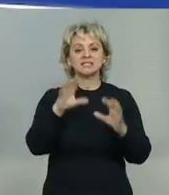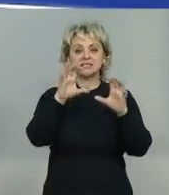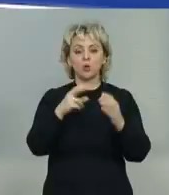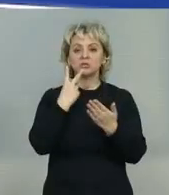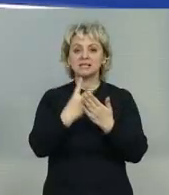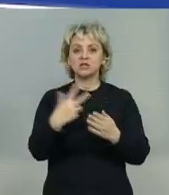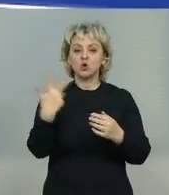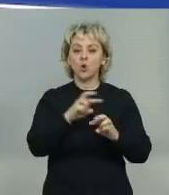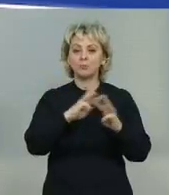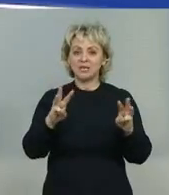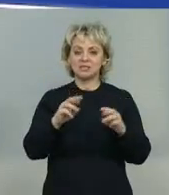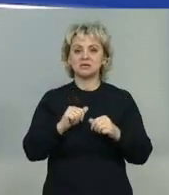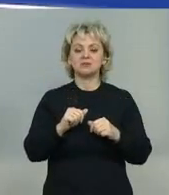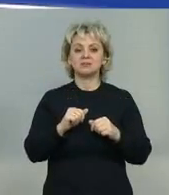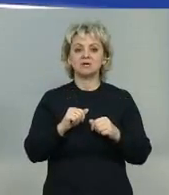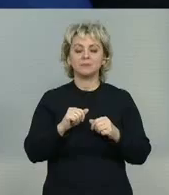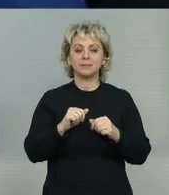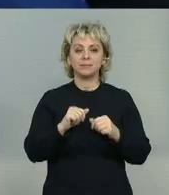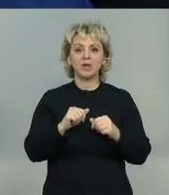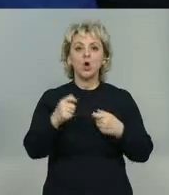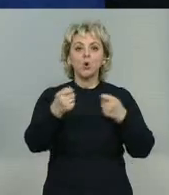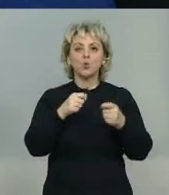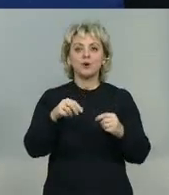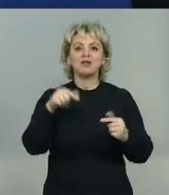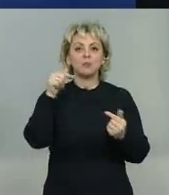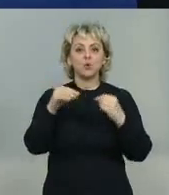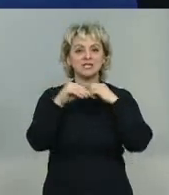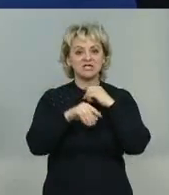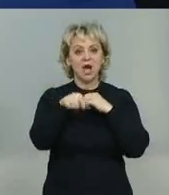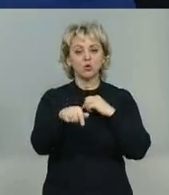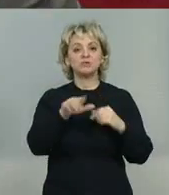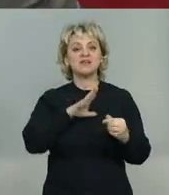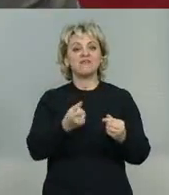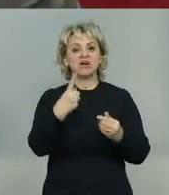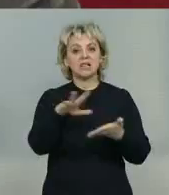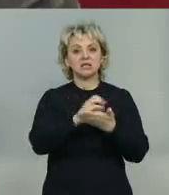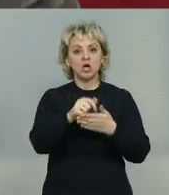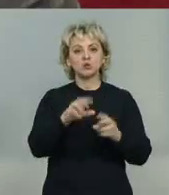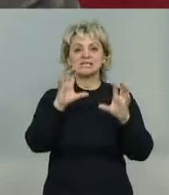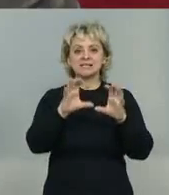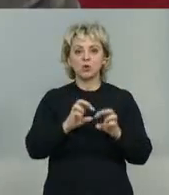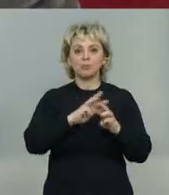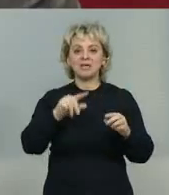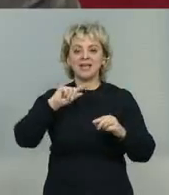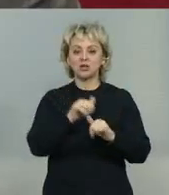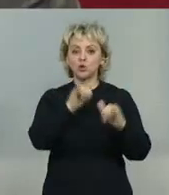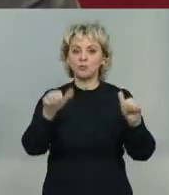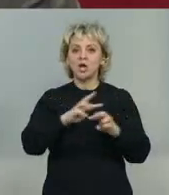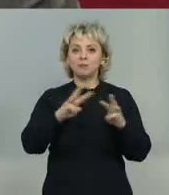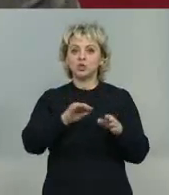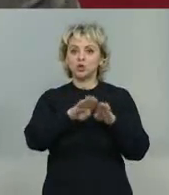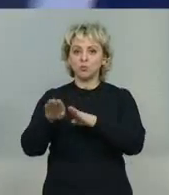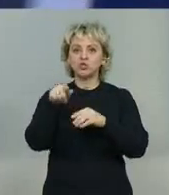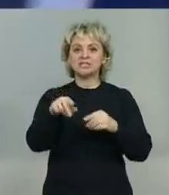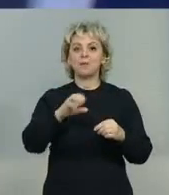закона замечены в 3 министерствах. Управление по противодействию коррупции выявило нарушения закона в Минэкономразвитии, Минимуществе